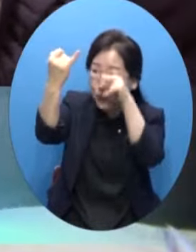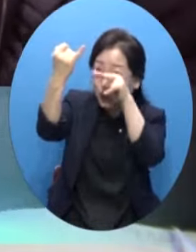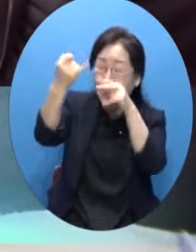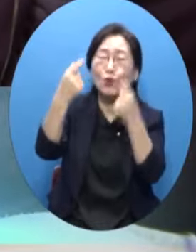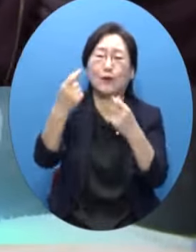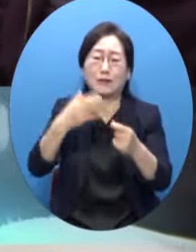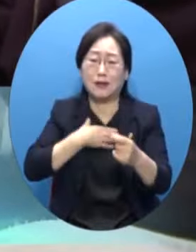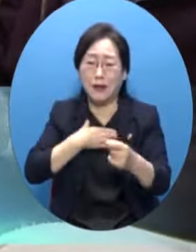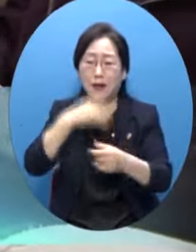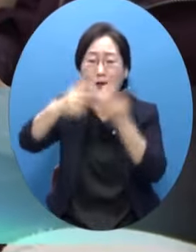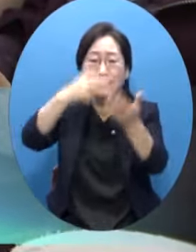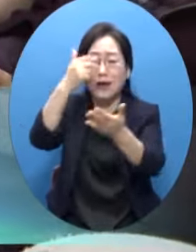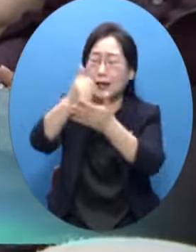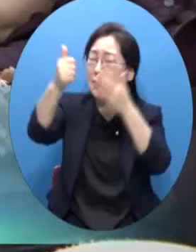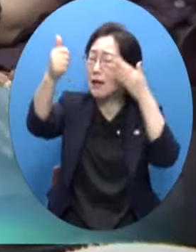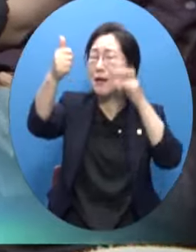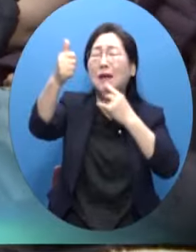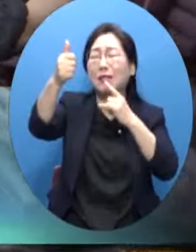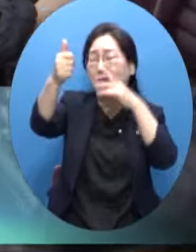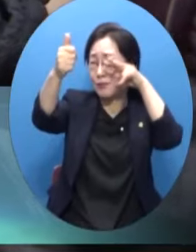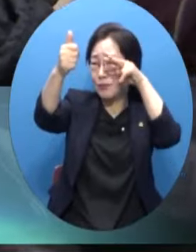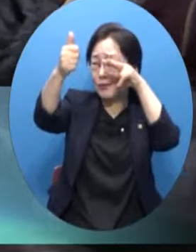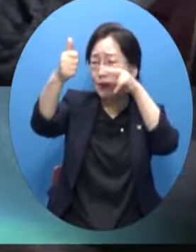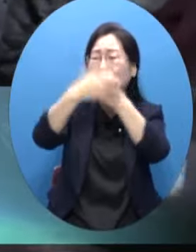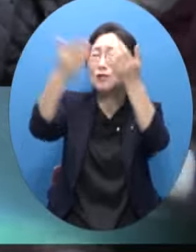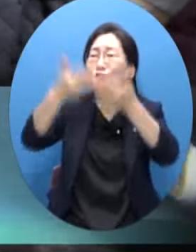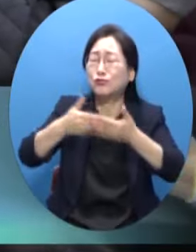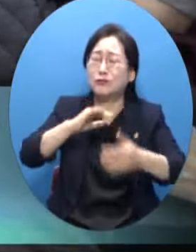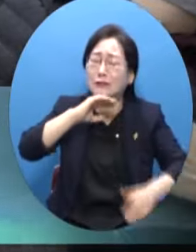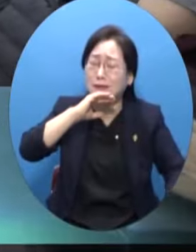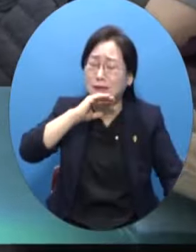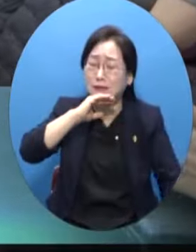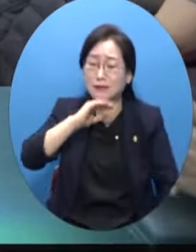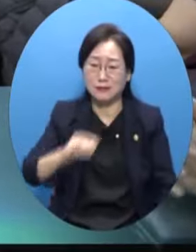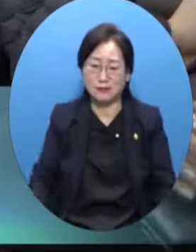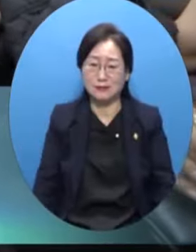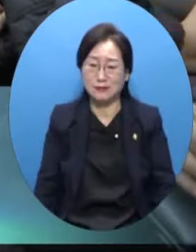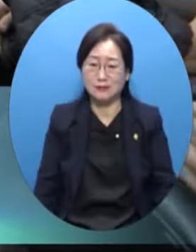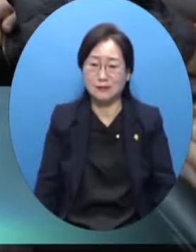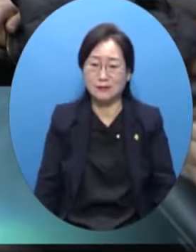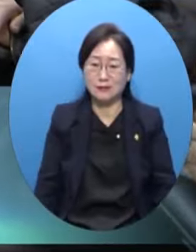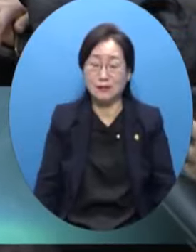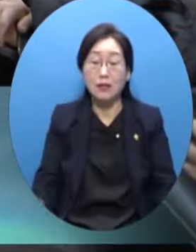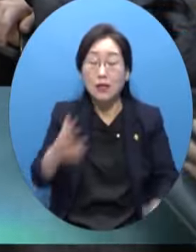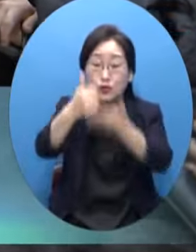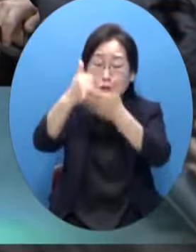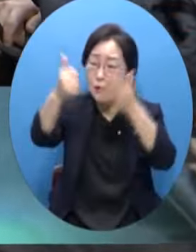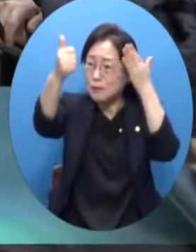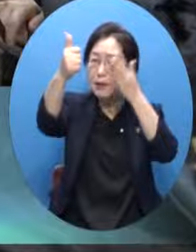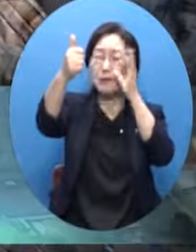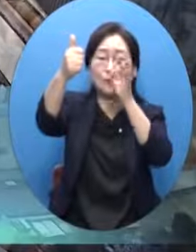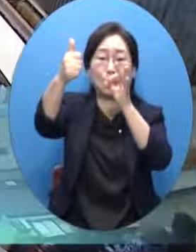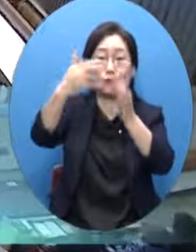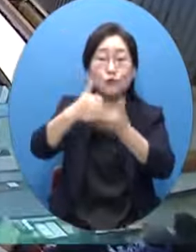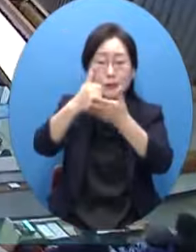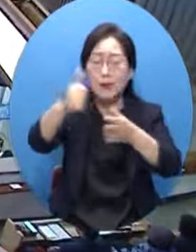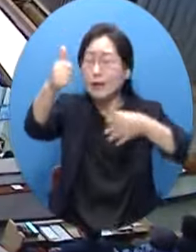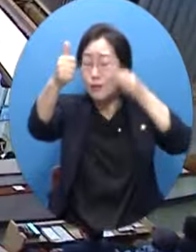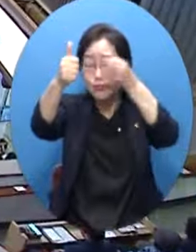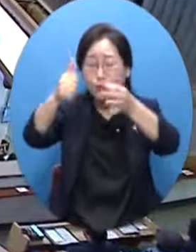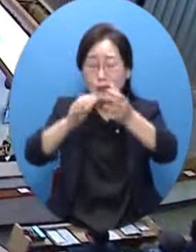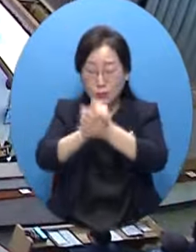여호와 야훼 우리 하나님을 바라보며 우리에게 은혜 베풀어 주기를 기다리나이다. 주님을 바라볼 때, 주 앞에 부르며 기도할